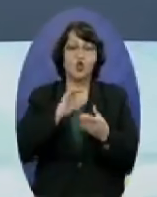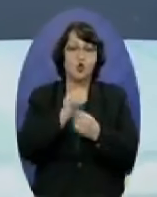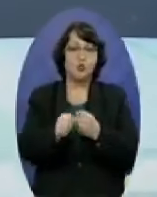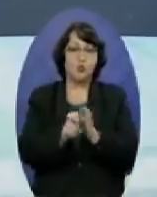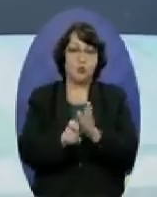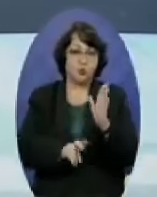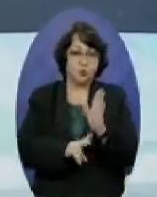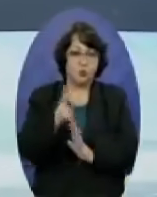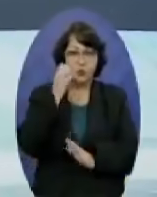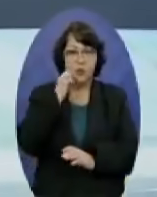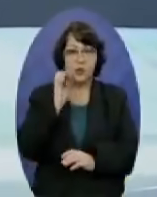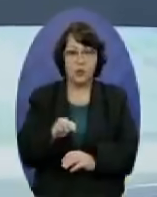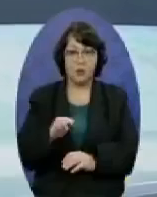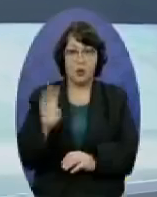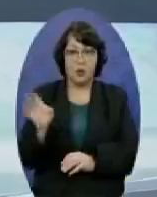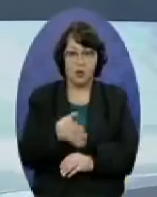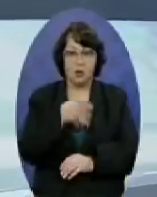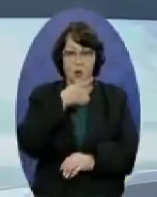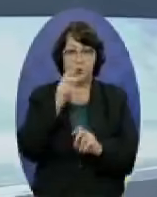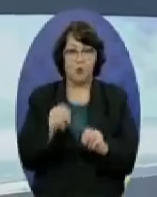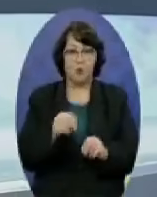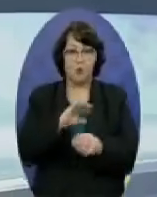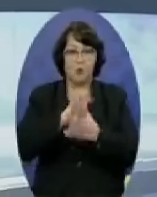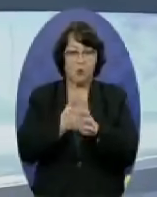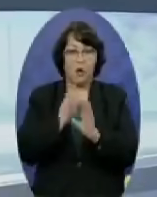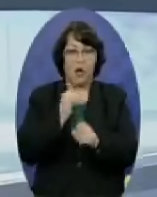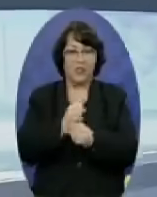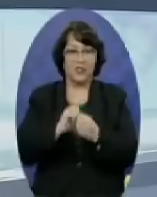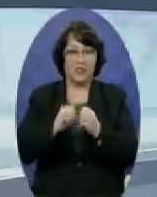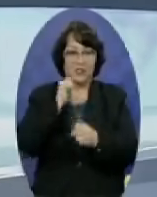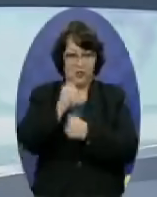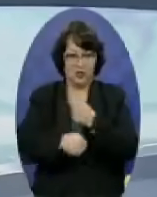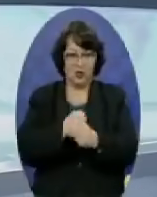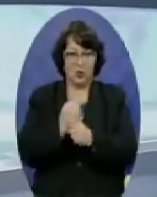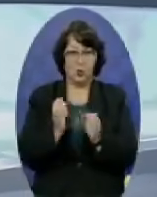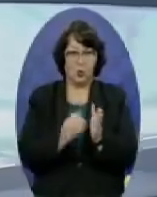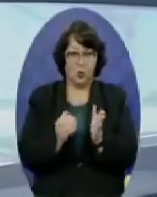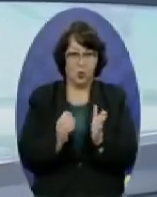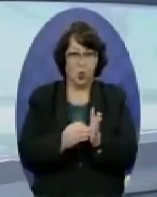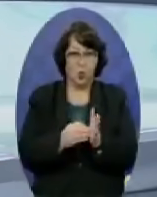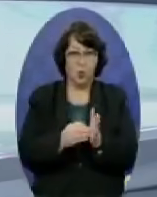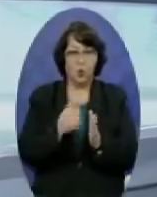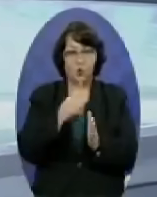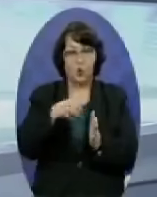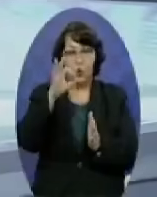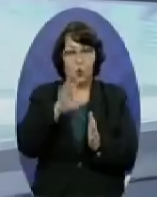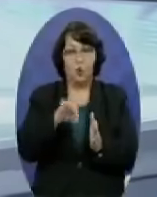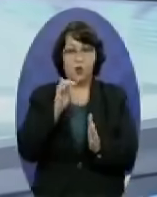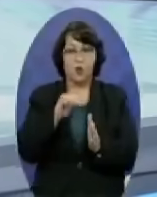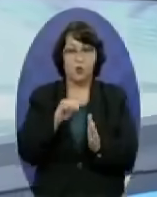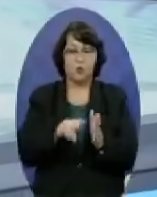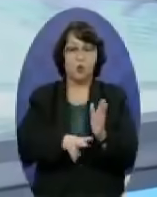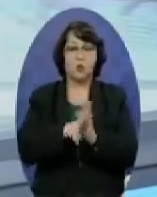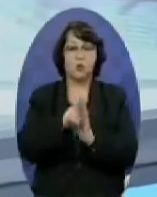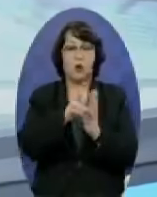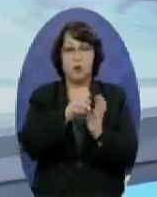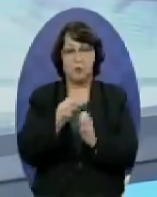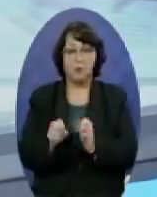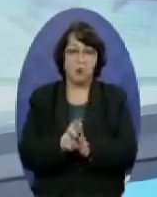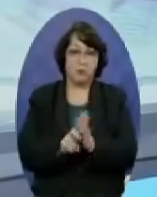Ингэснээр төлбөр гарах нас нь болсон ч ажилласан жил нь дутуугаа иргэдэд бүрэн төлбөр тогтоох эрх үүсэж байгаа. Энэ тухай бид